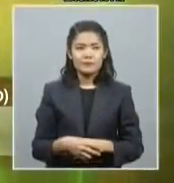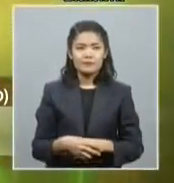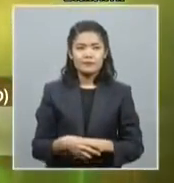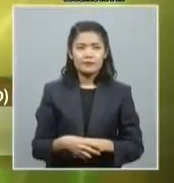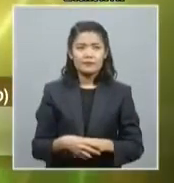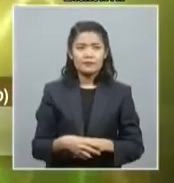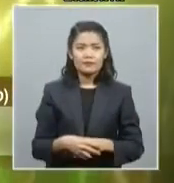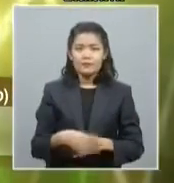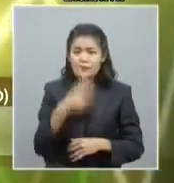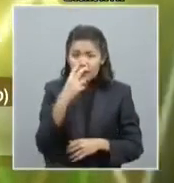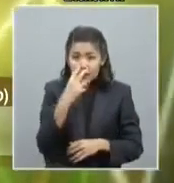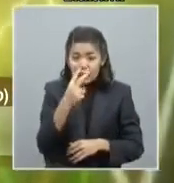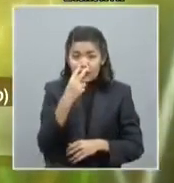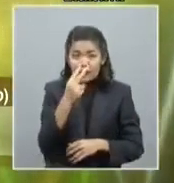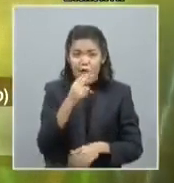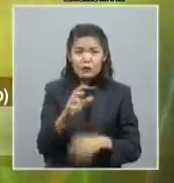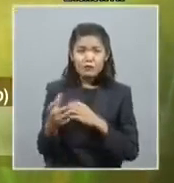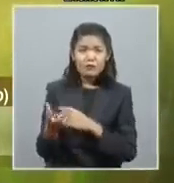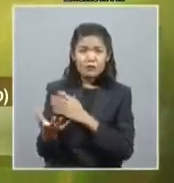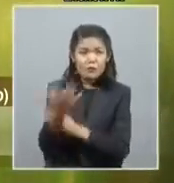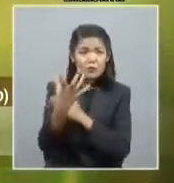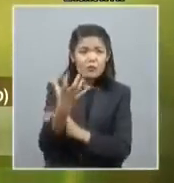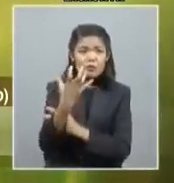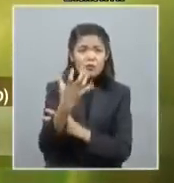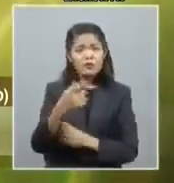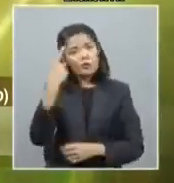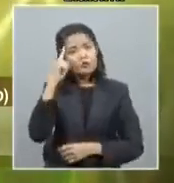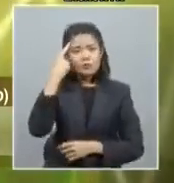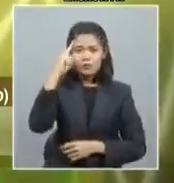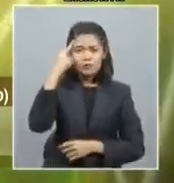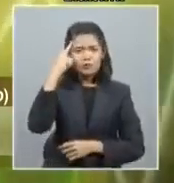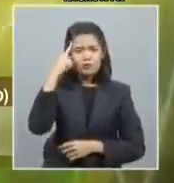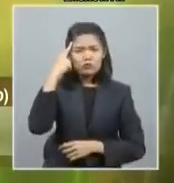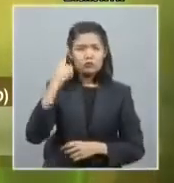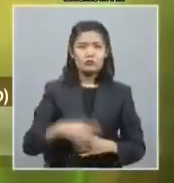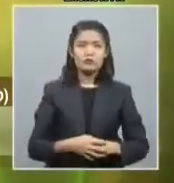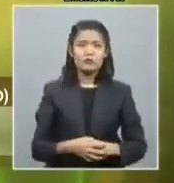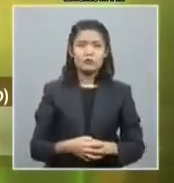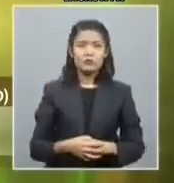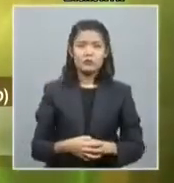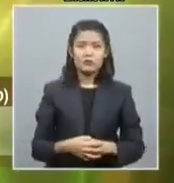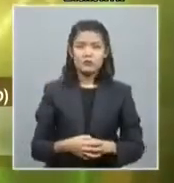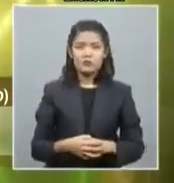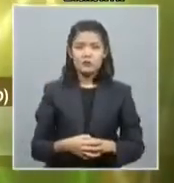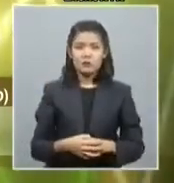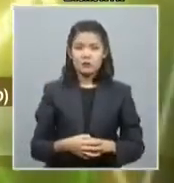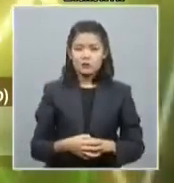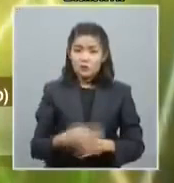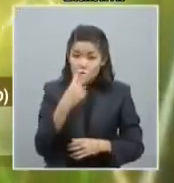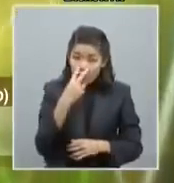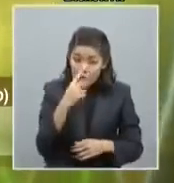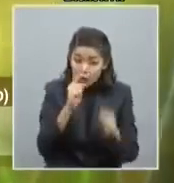วหน้าอีกเลยคู่ไอ้ทุกคู่ฆ่าแท้นะ ไม่รู้เหมือนกันนะคะ อ๋อนั่นเลยเป็นพวกแรกพวก